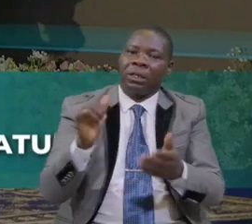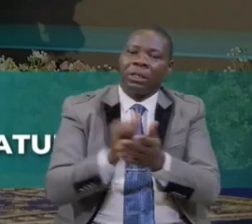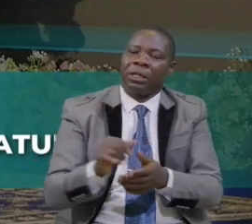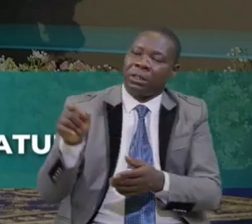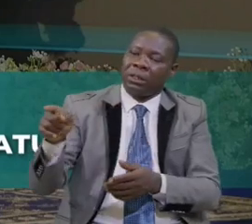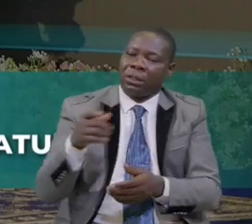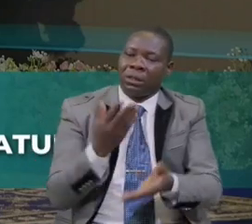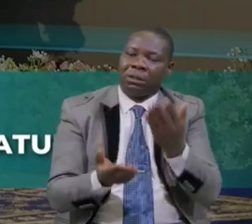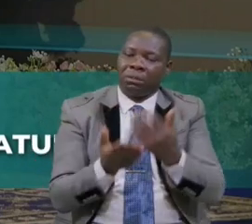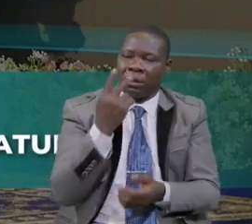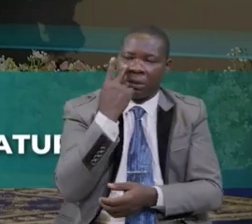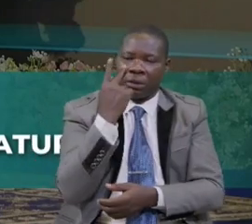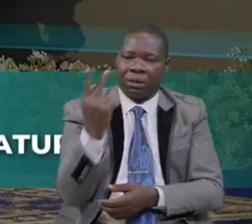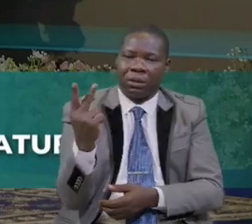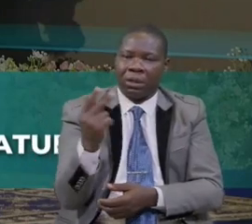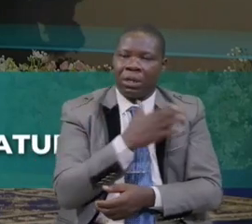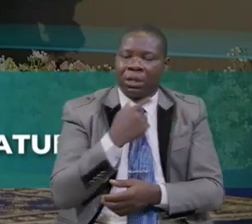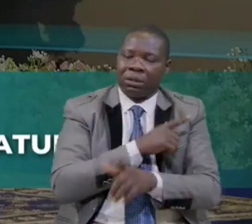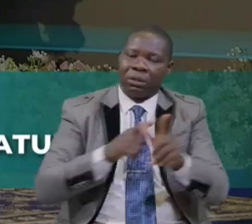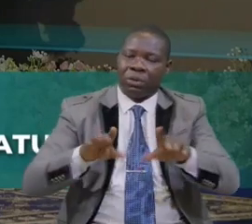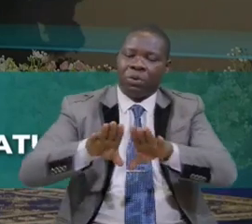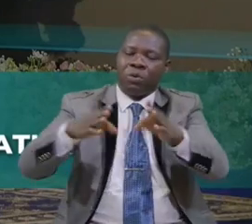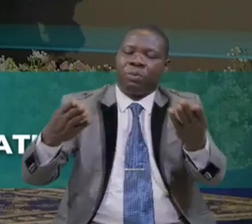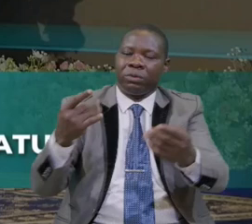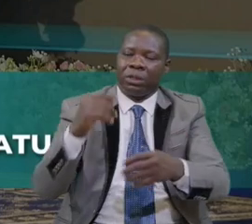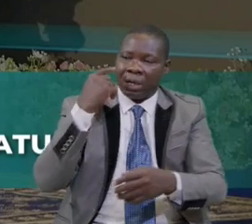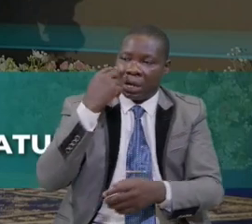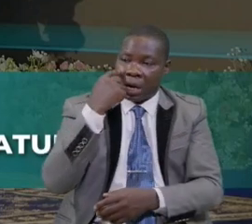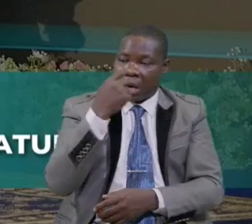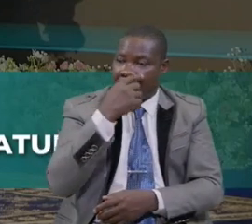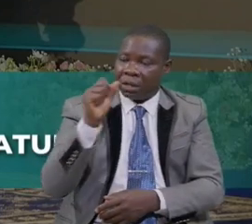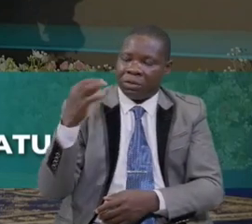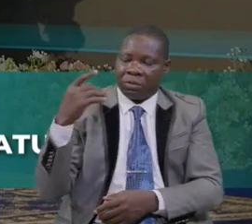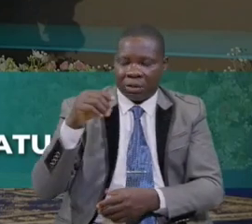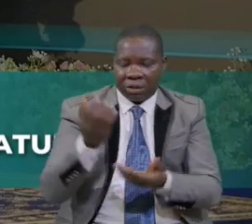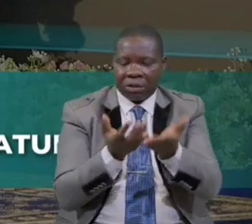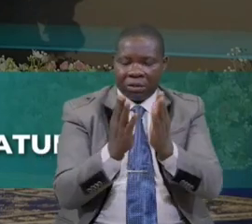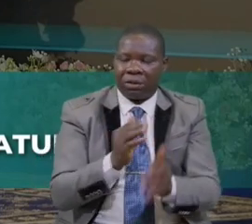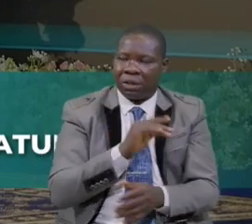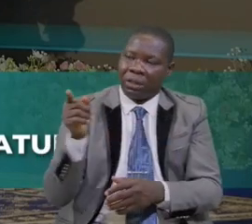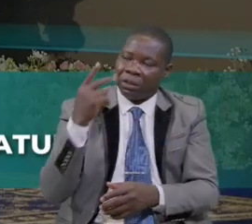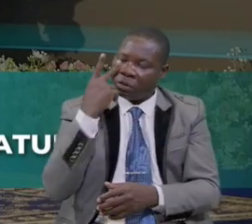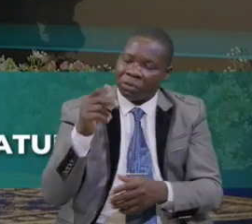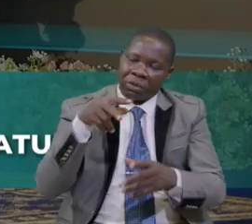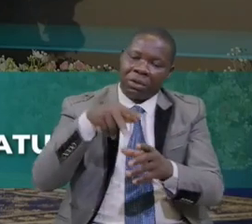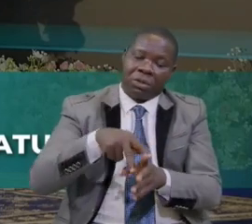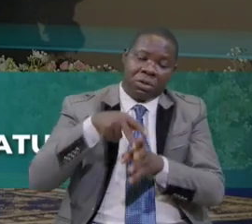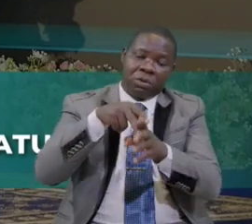voie. Et Dieu a ouvert les yeux du serviteur et il a vu des chars de feu.